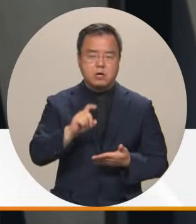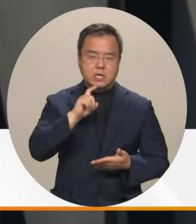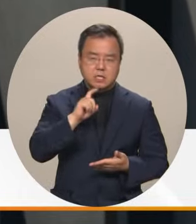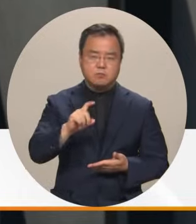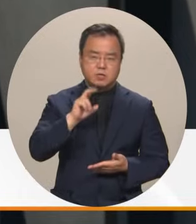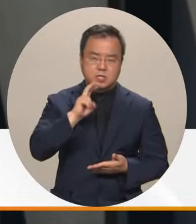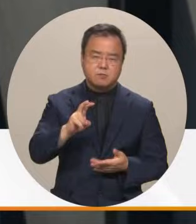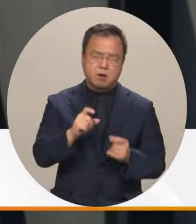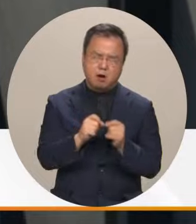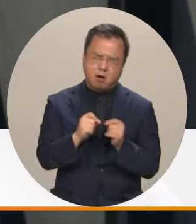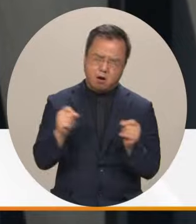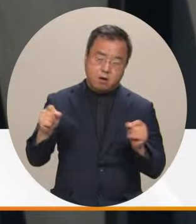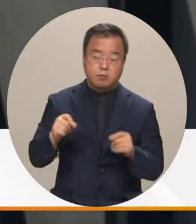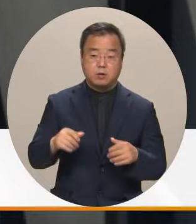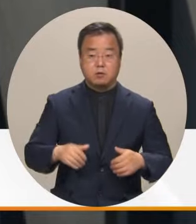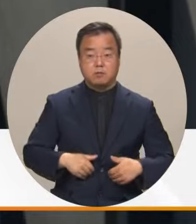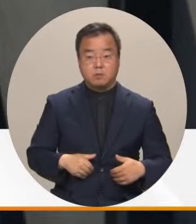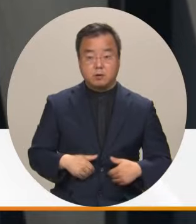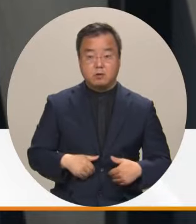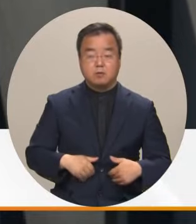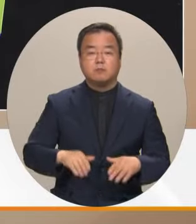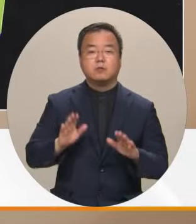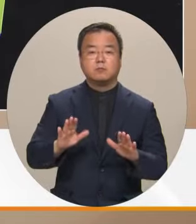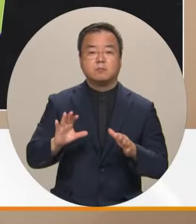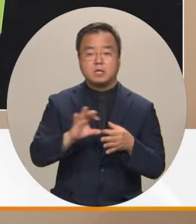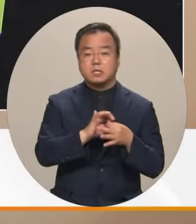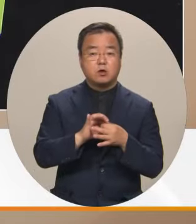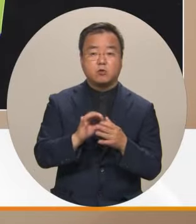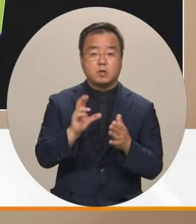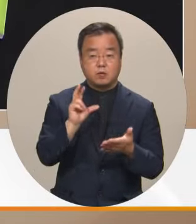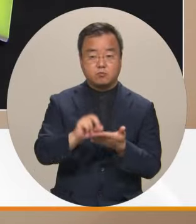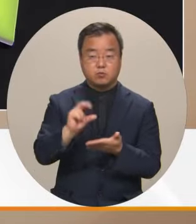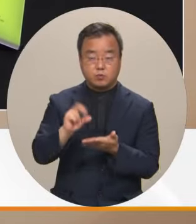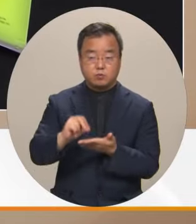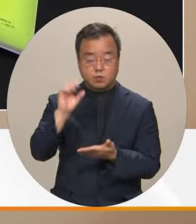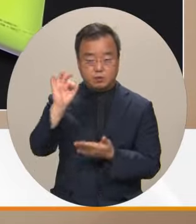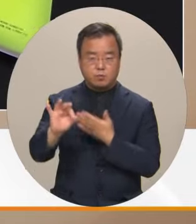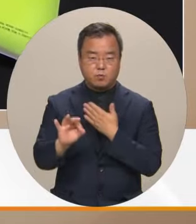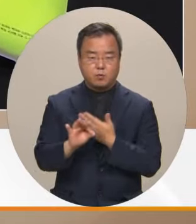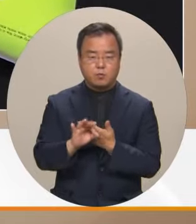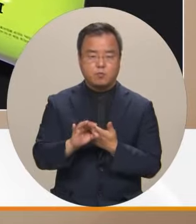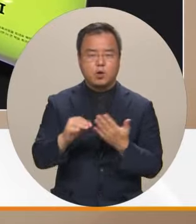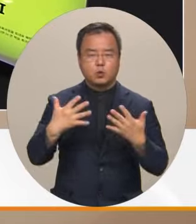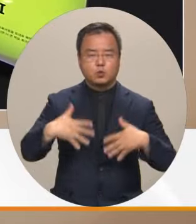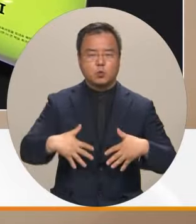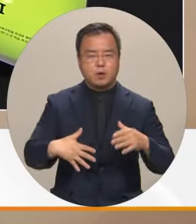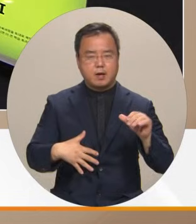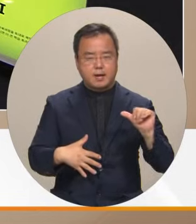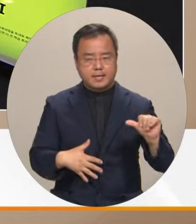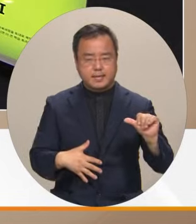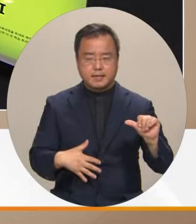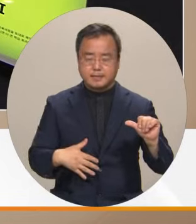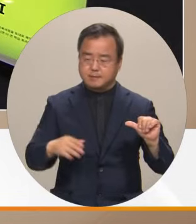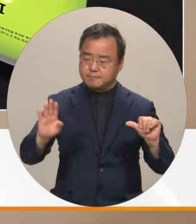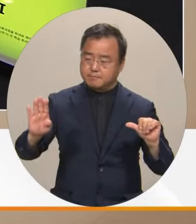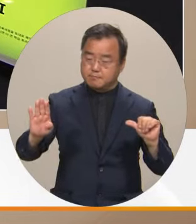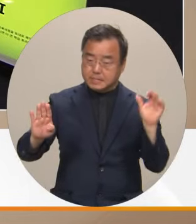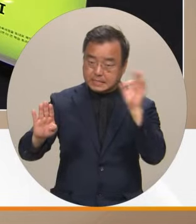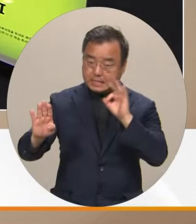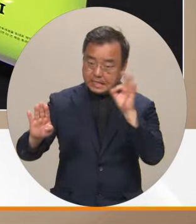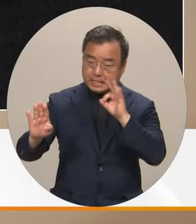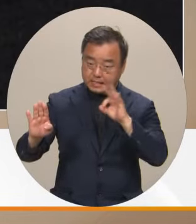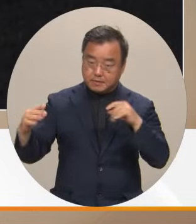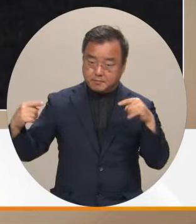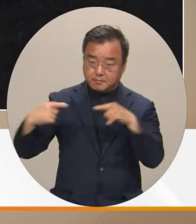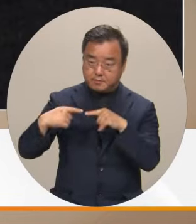문제도 있거든요 근데 요번 그 그 연계 문항을 보면요 어 조건 A 주고 B 찾으라는 문제가 우리